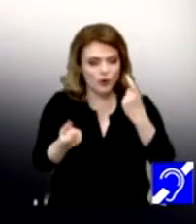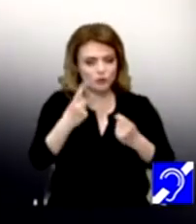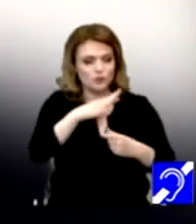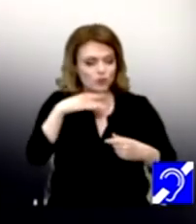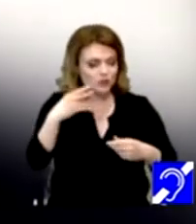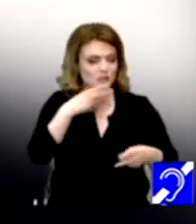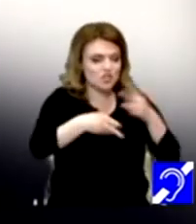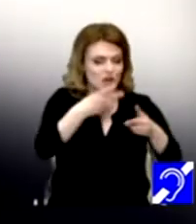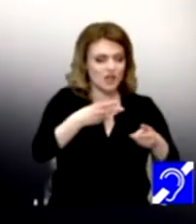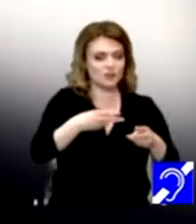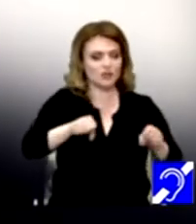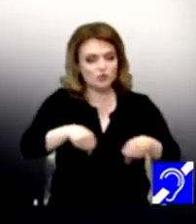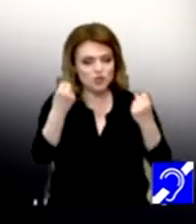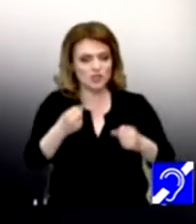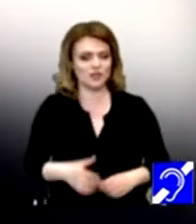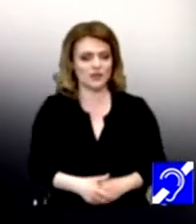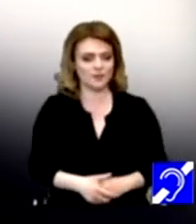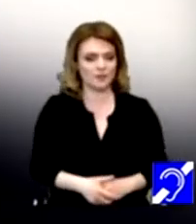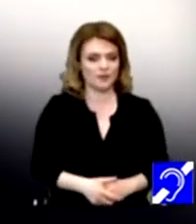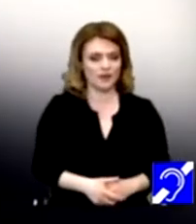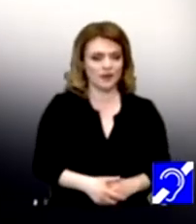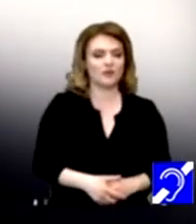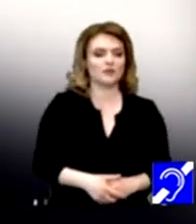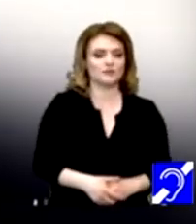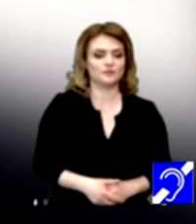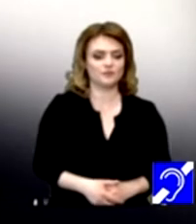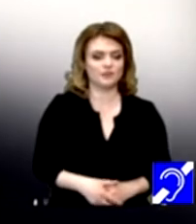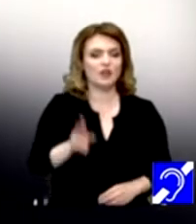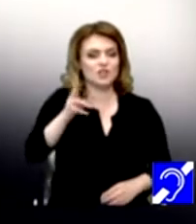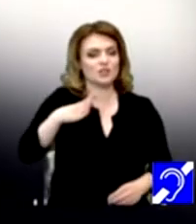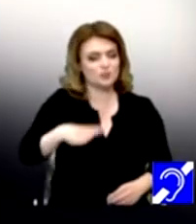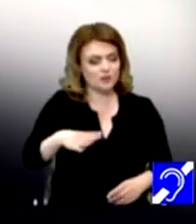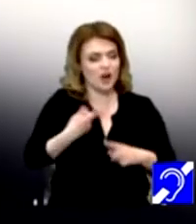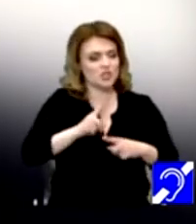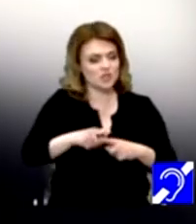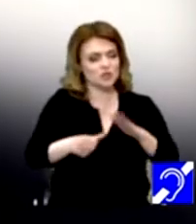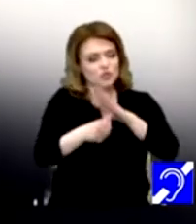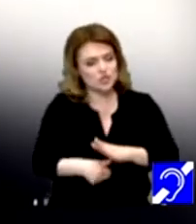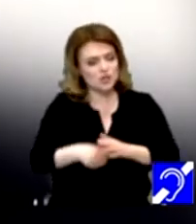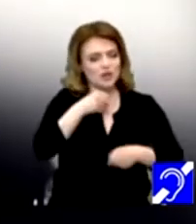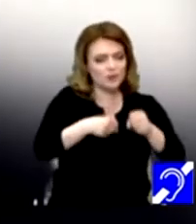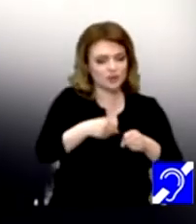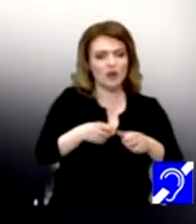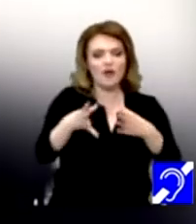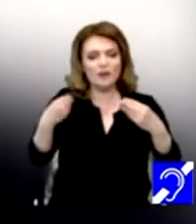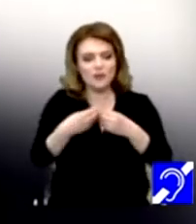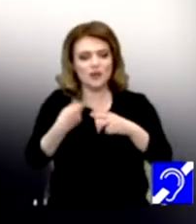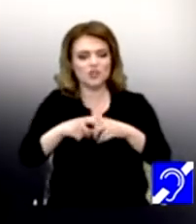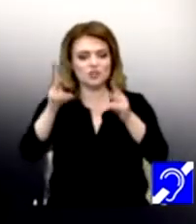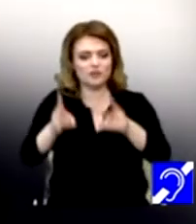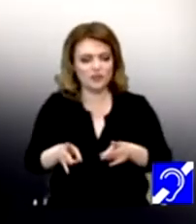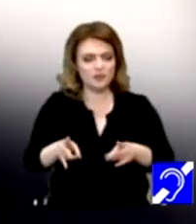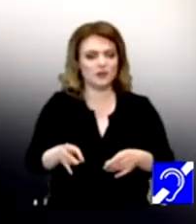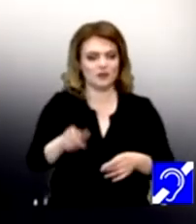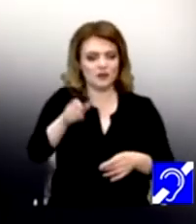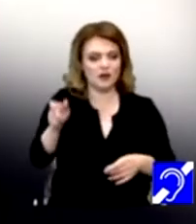tratamente sunt lipsiți de pediatri în continuare. Totodată cei ce au supraviețuit torturii și familiile acestor victime nu au